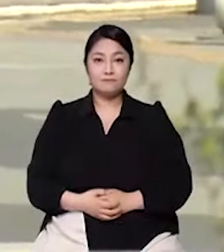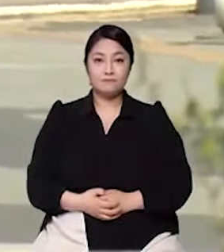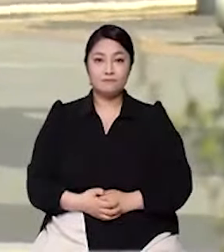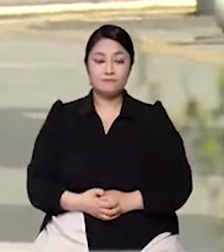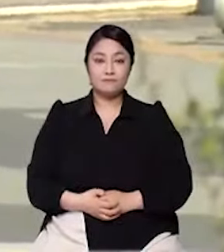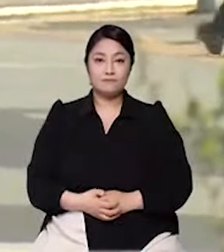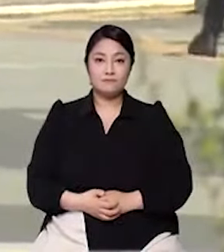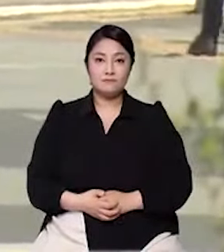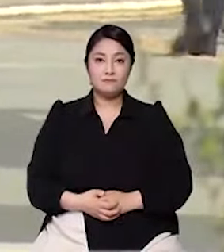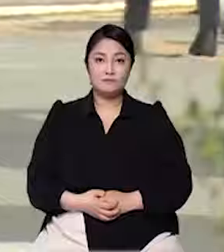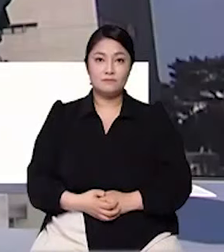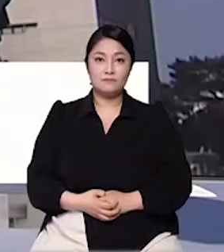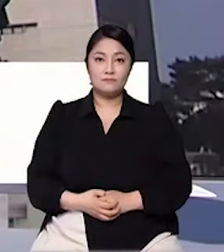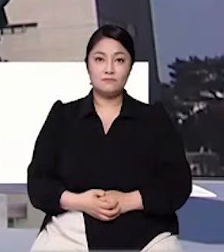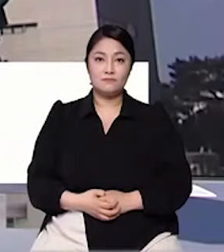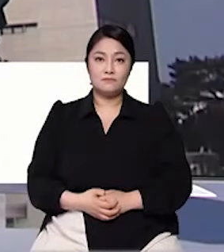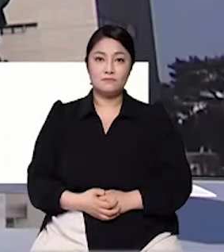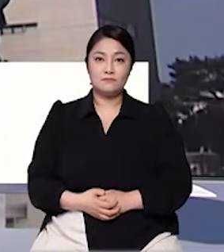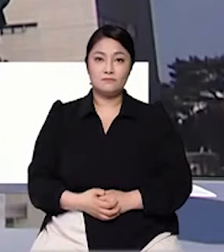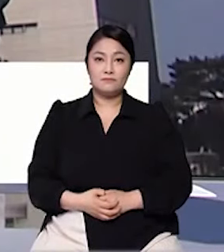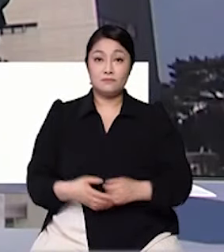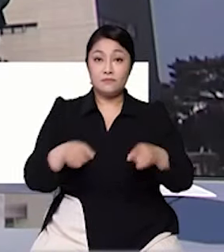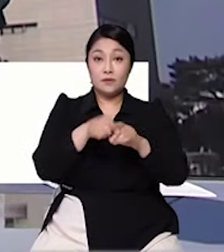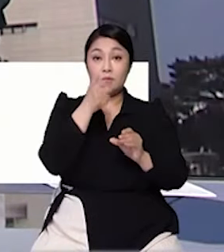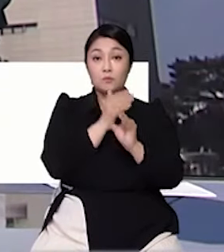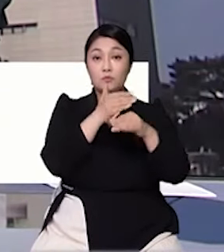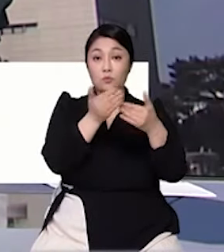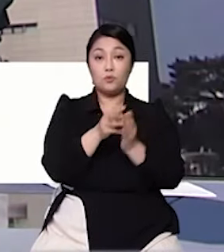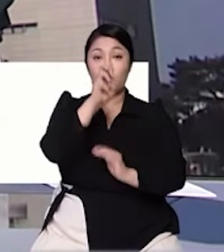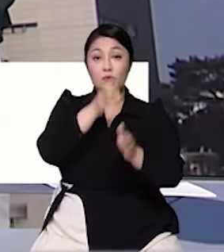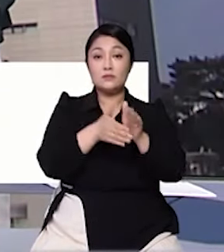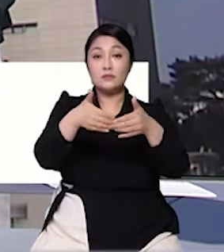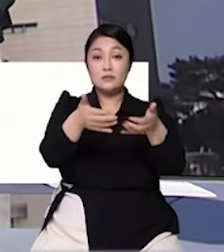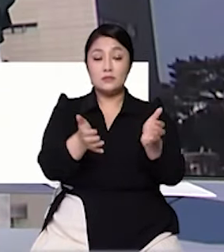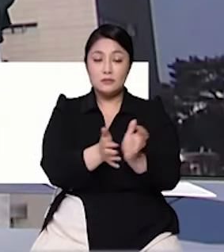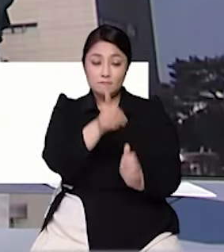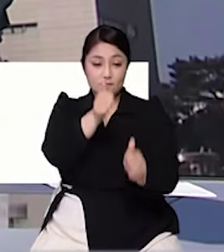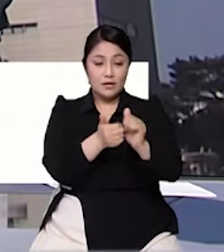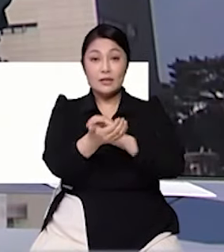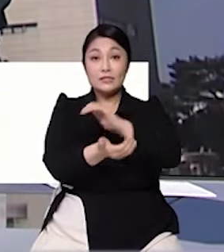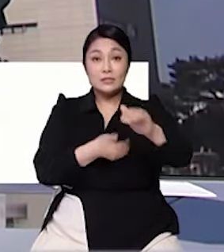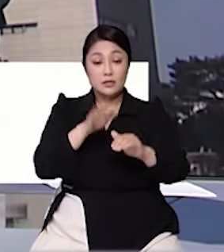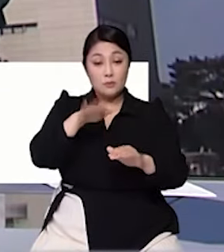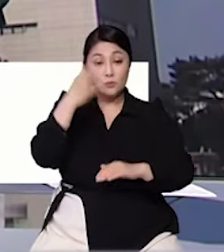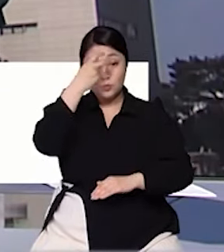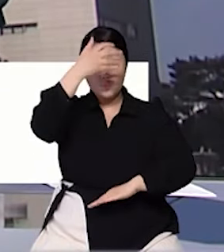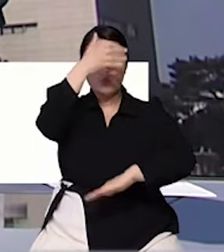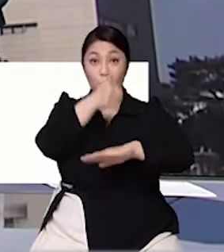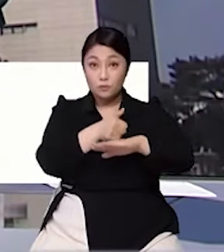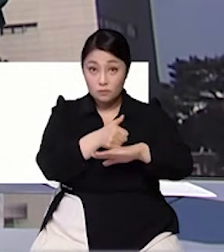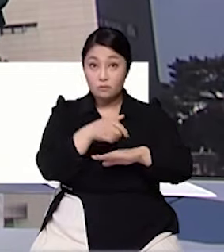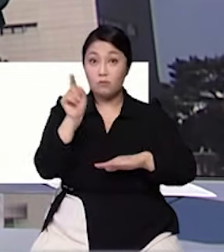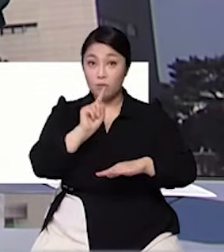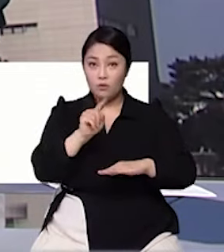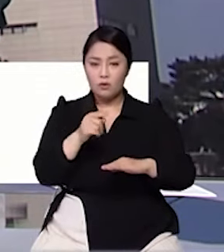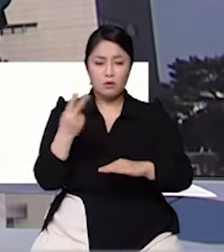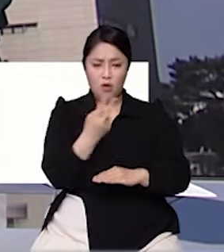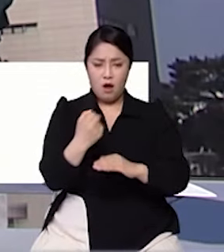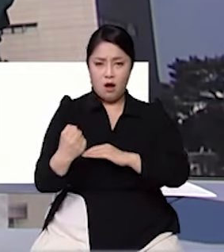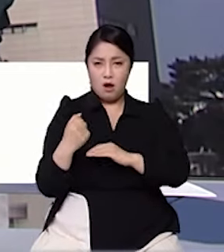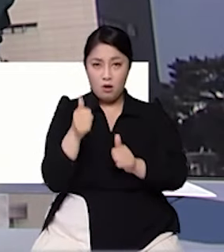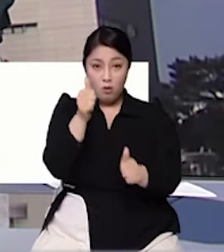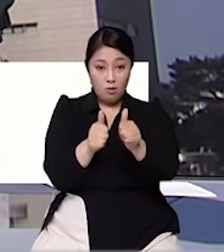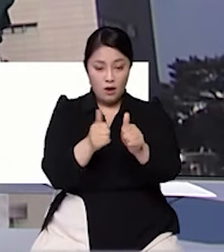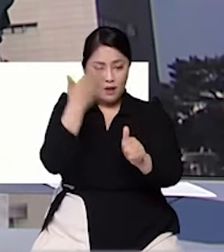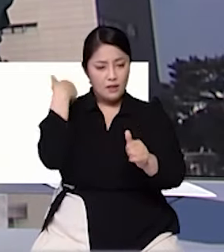입니다 더불어 민주당 방수 광 역 시 장 청소 늘 앞두고 실시한 이번 여론조사의 선 양당 후보 간의